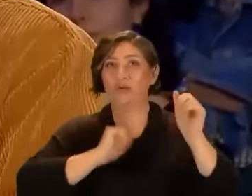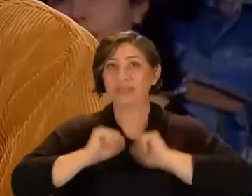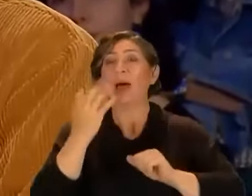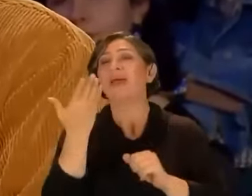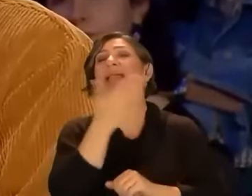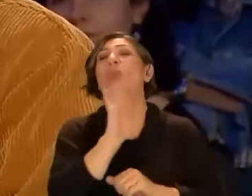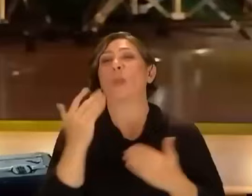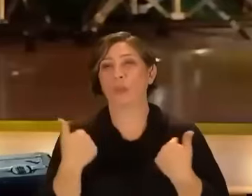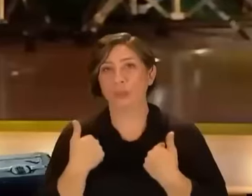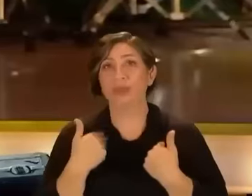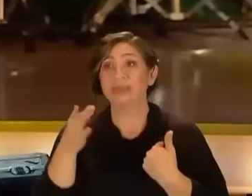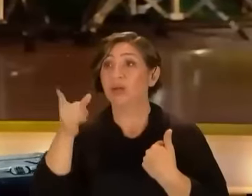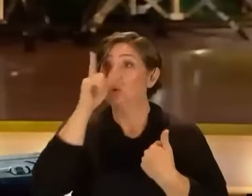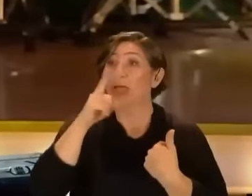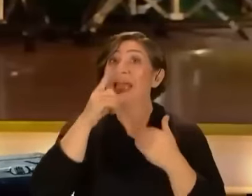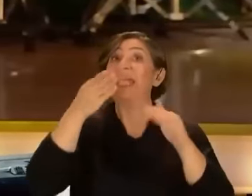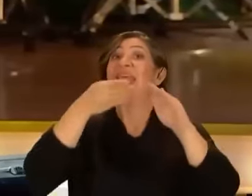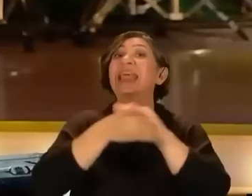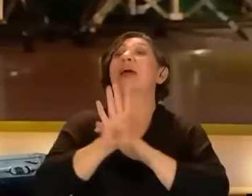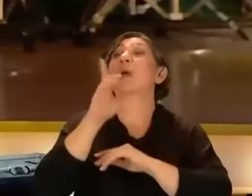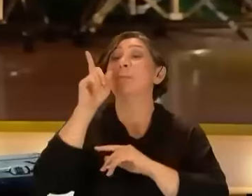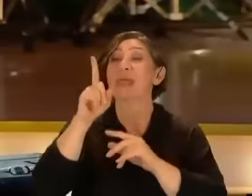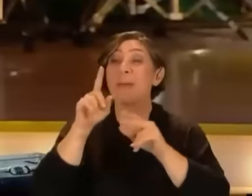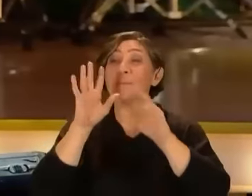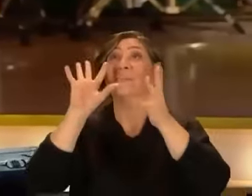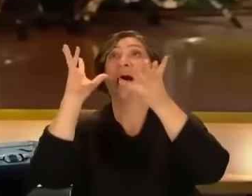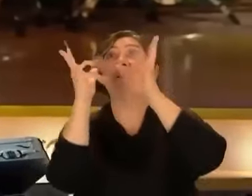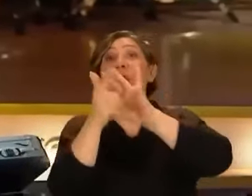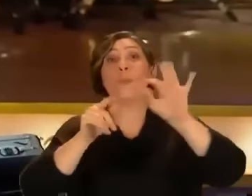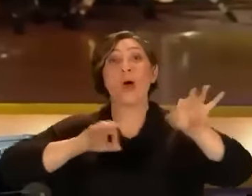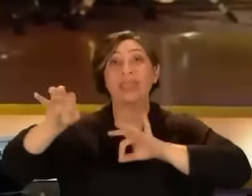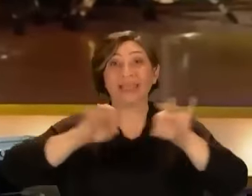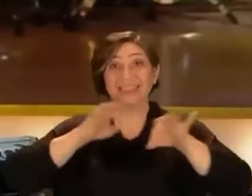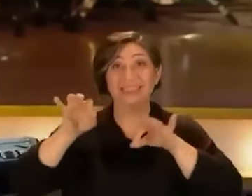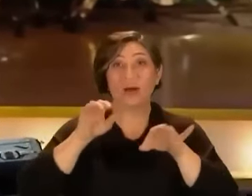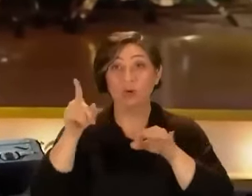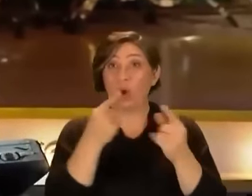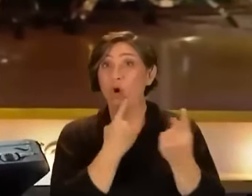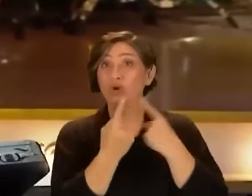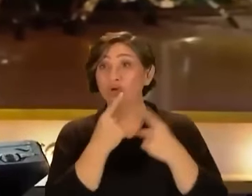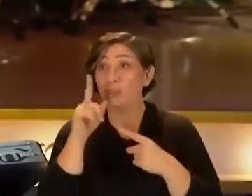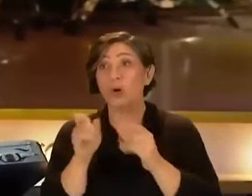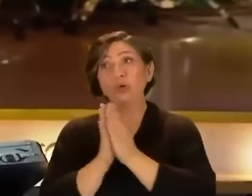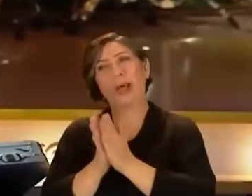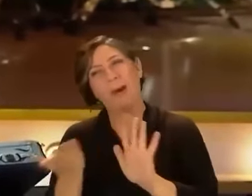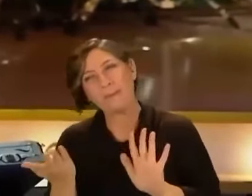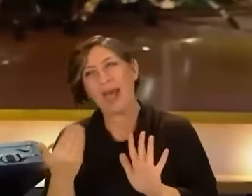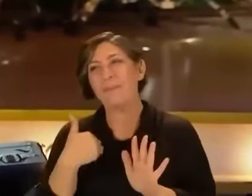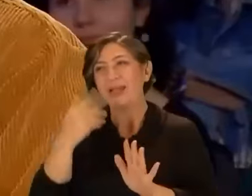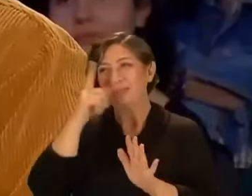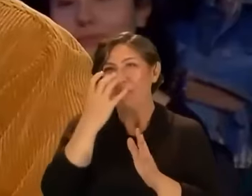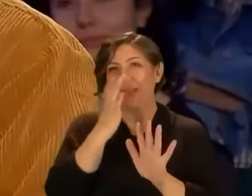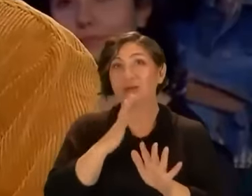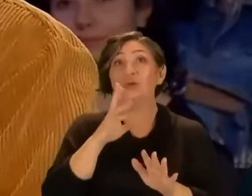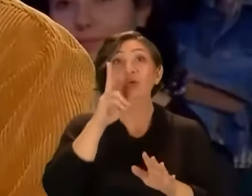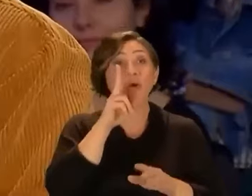Ama gitmiyorum. Peki senin yüzünden oraya giremeyen bir meteoroloji mühendisi onunla konuştun mu? Kusura bakma falan bir